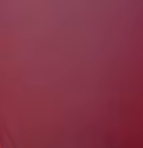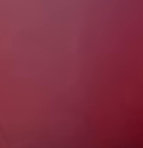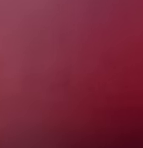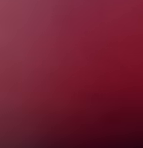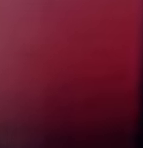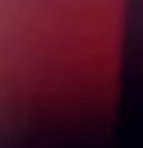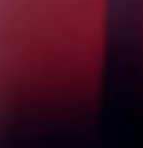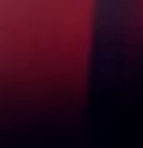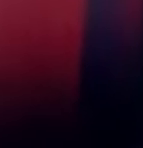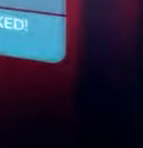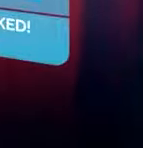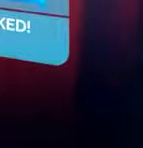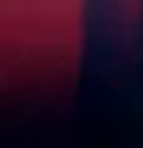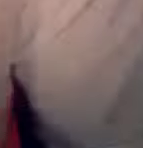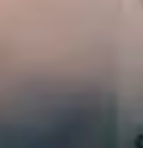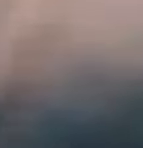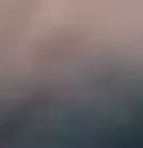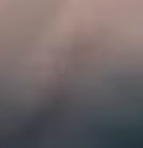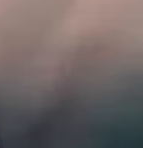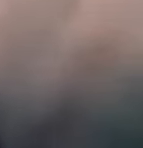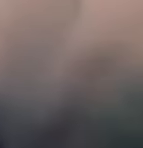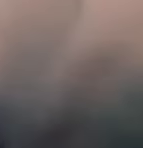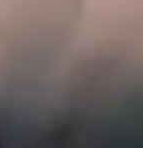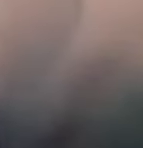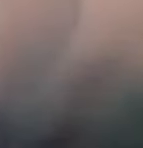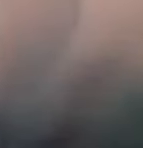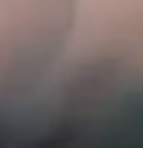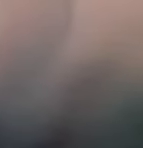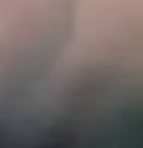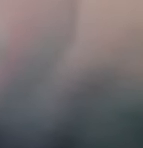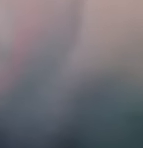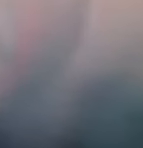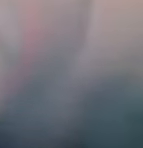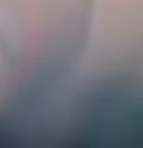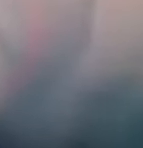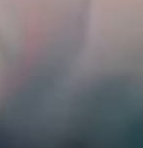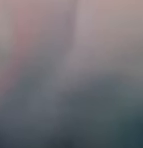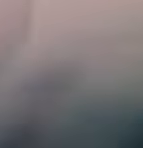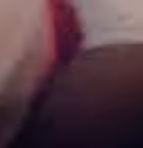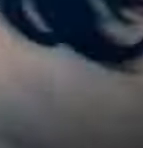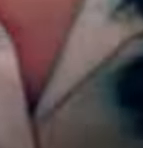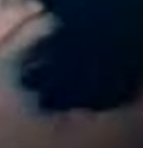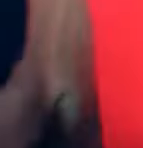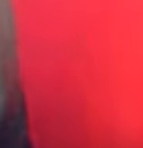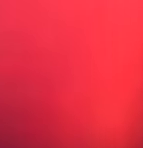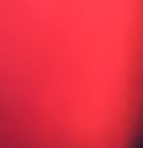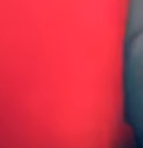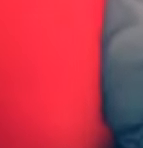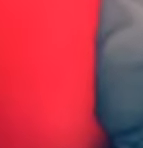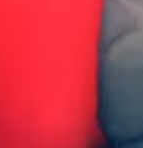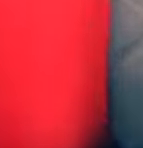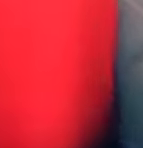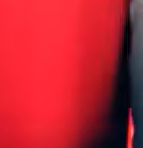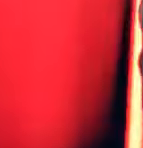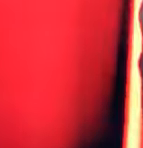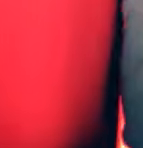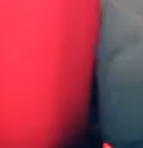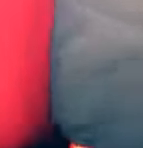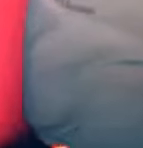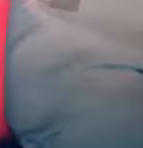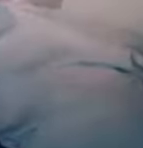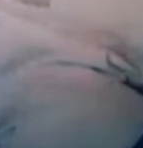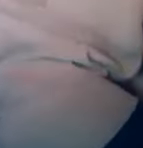naglipa na ang mga bogus. Padami ng padami ang kung ano-anong modus. At mga